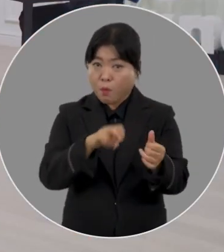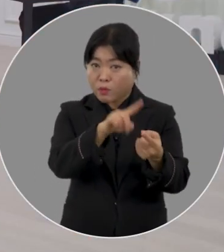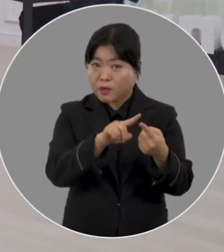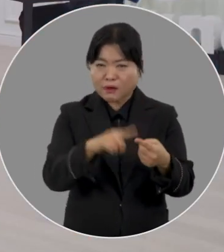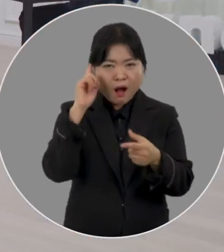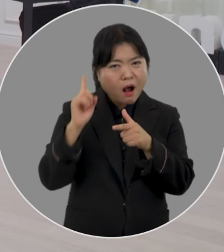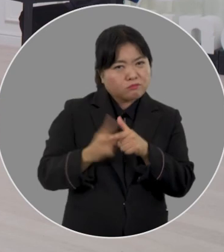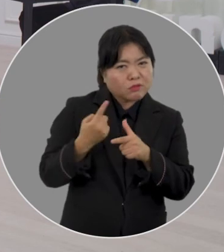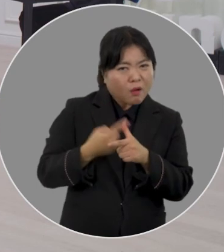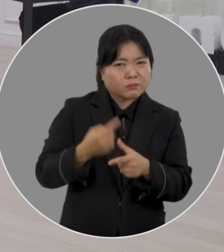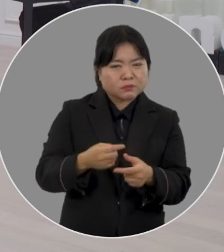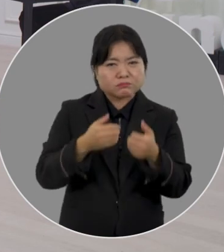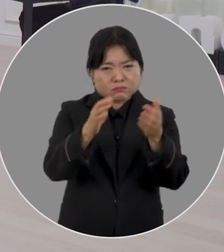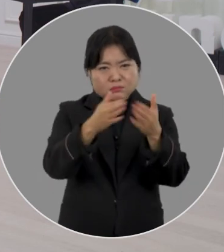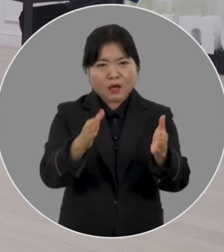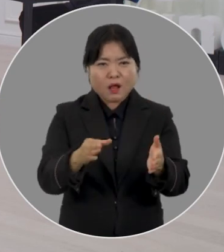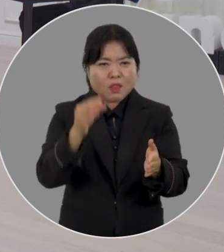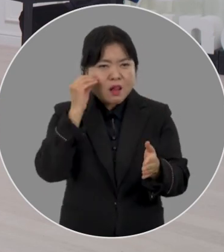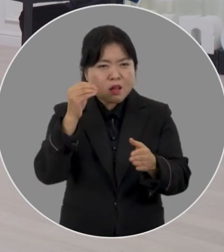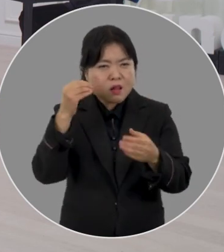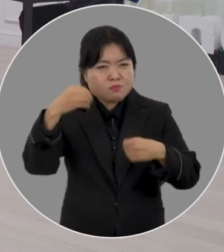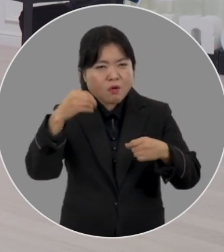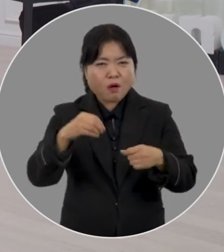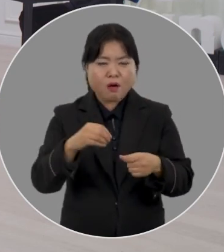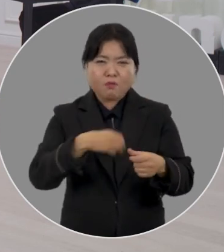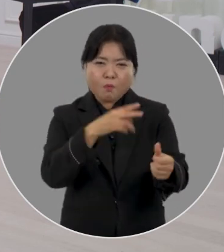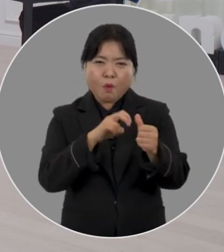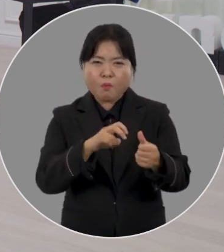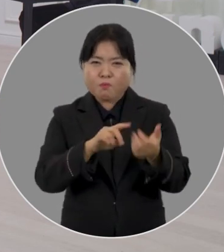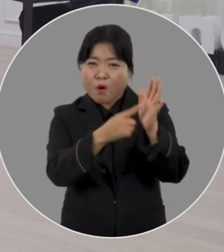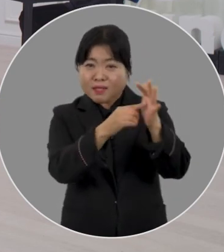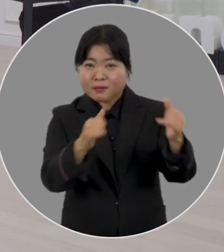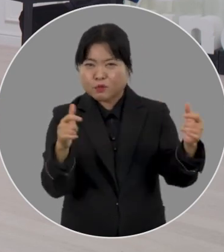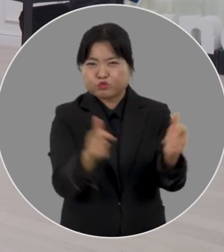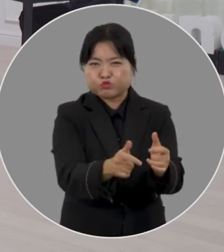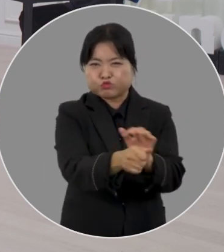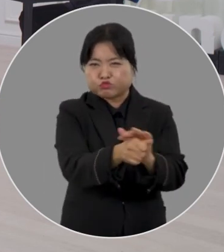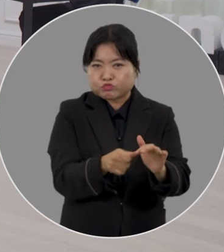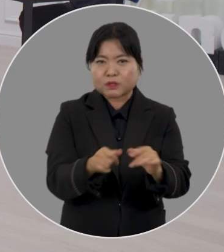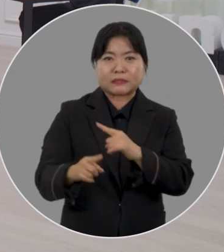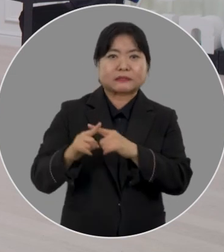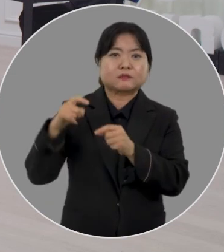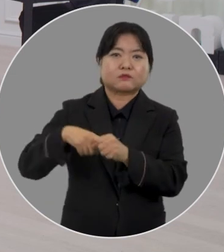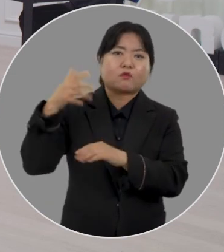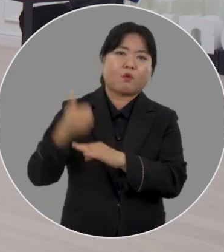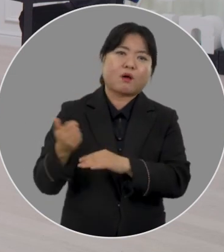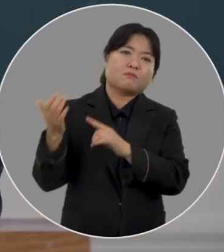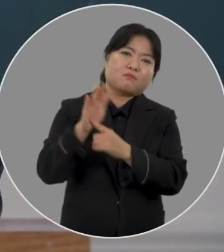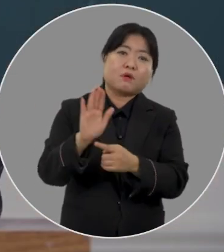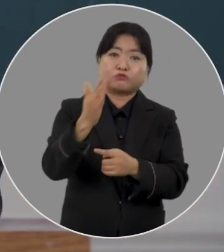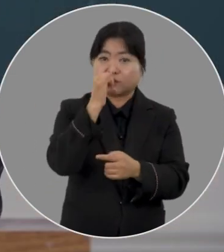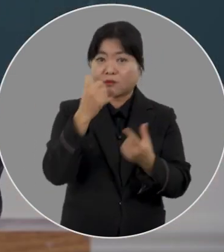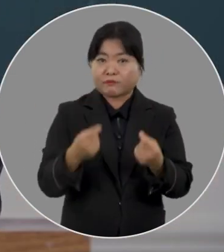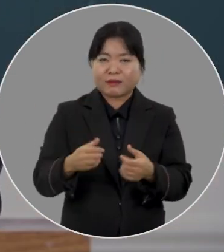아무 생각 없이 하거나 일부러 하는 사람들이 좀 위축될 수 있는 그런 긍정적인 결과가 도출될 수 있을 것 같아서,